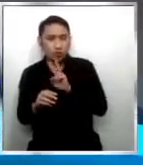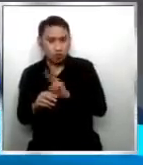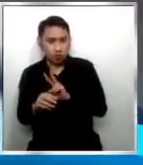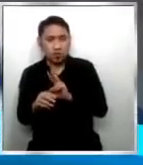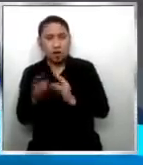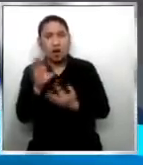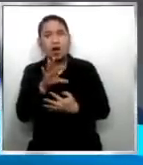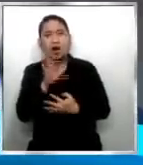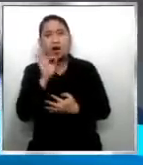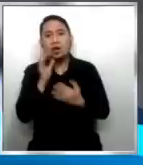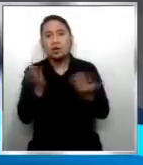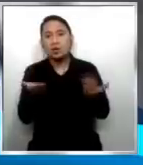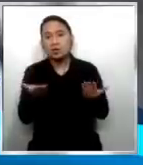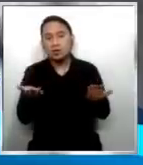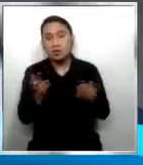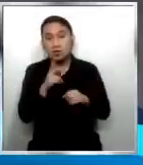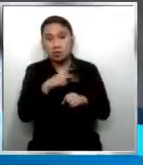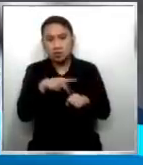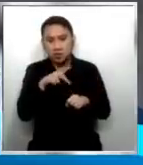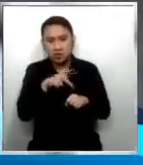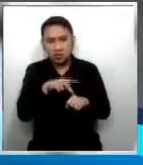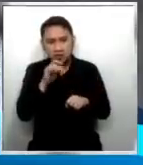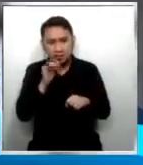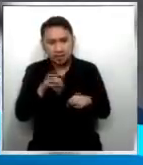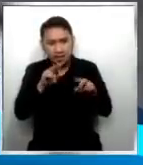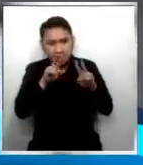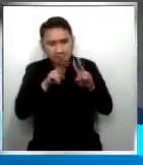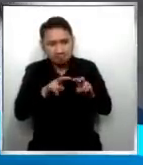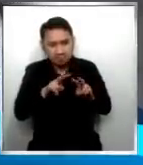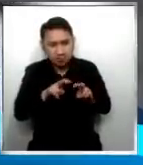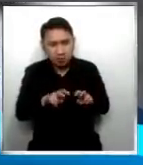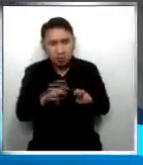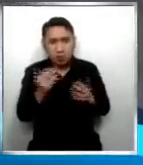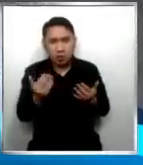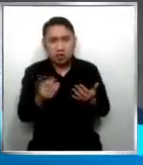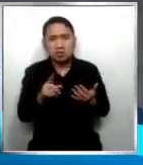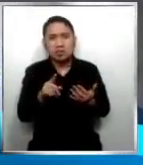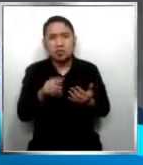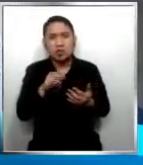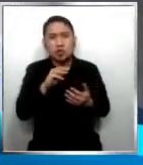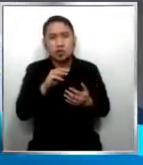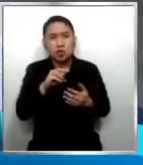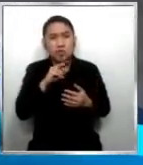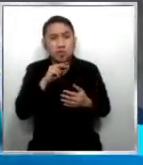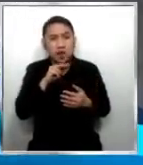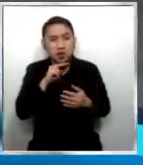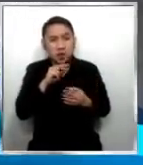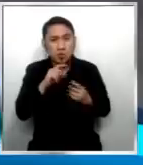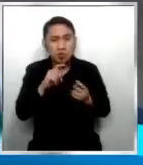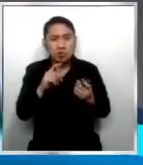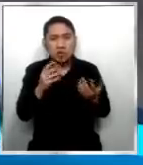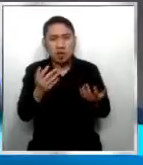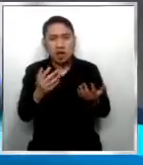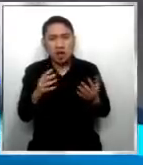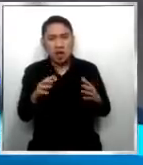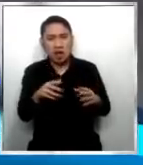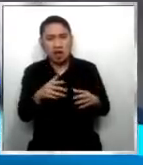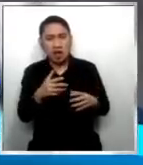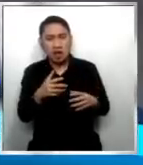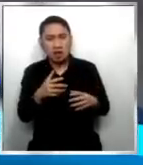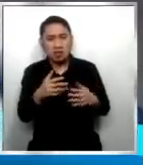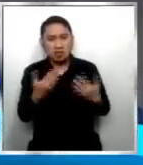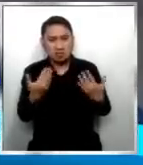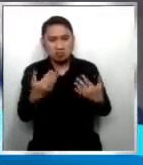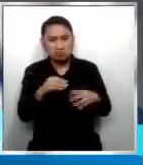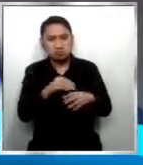Pilipinas. Kailangan daw masuri ang mga ika ngayon nag-mutate na virus para matukoy kung tatablan pa yung mga yan ang mga ginagawa